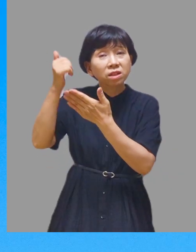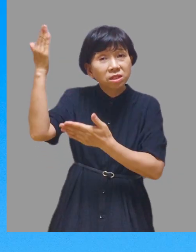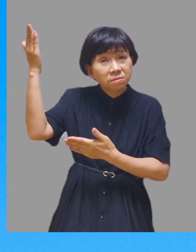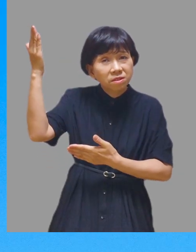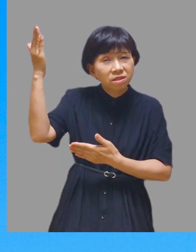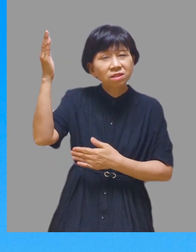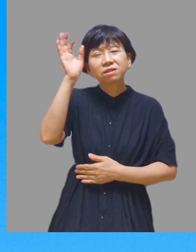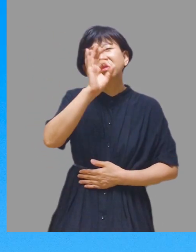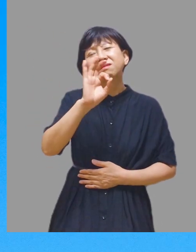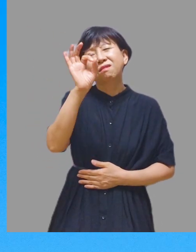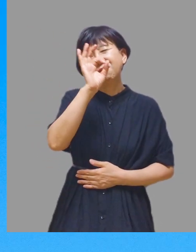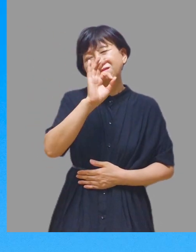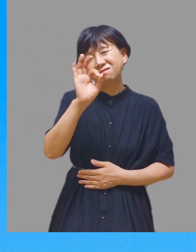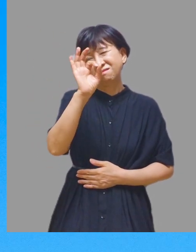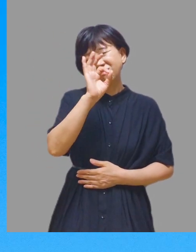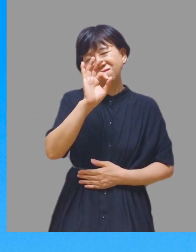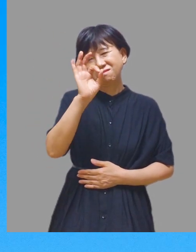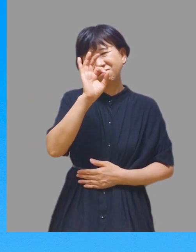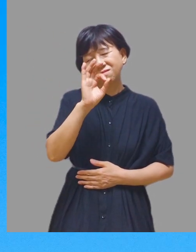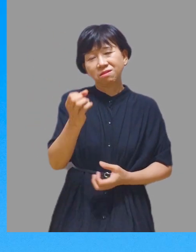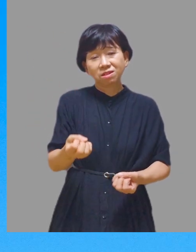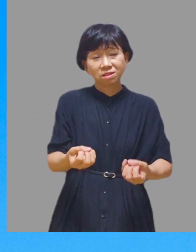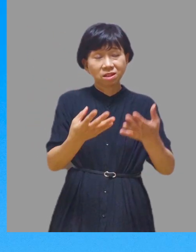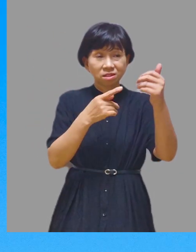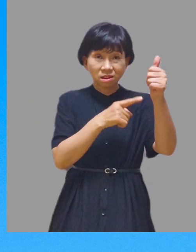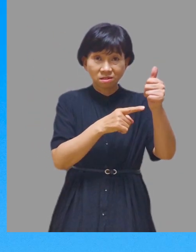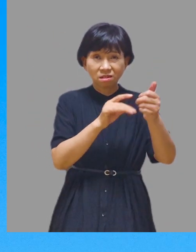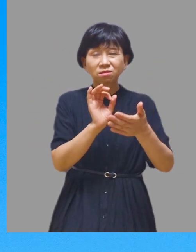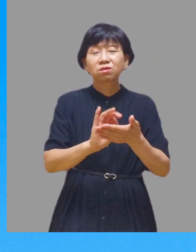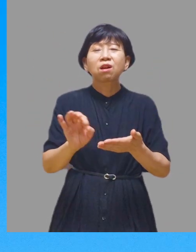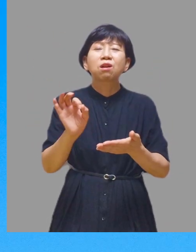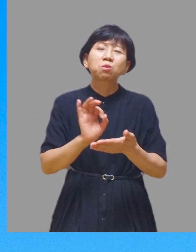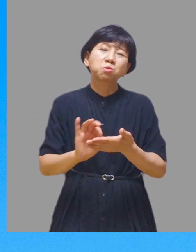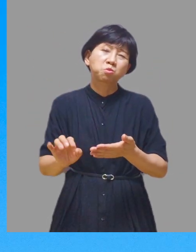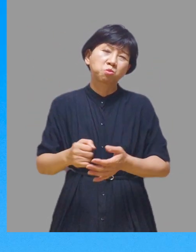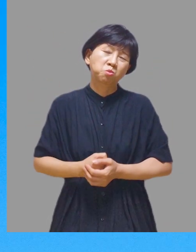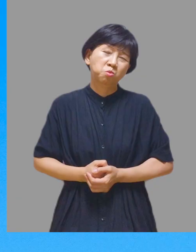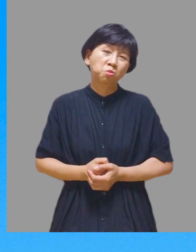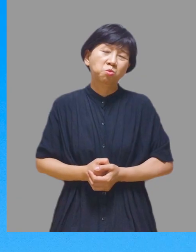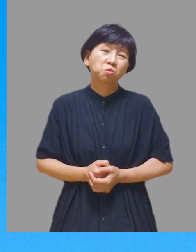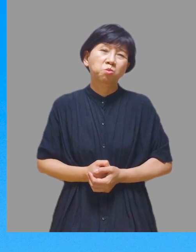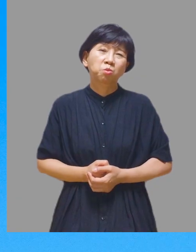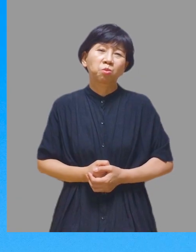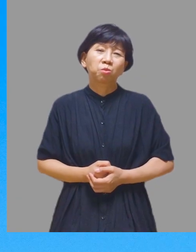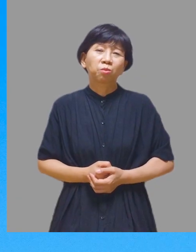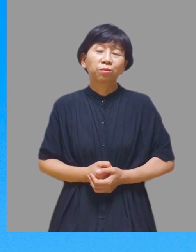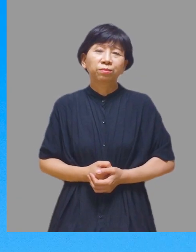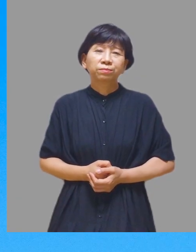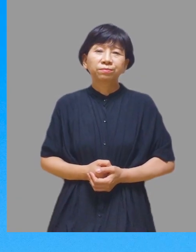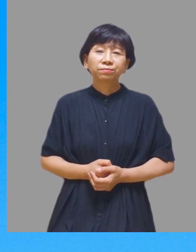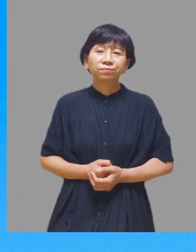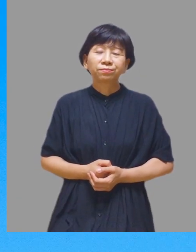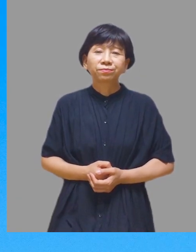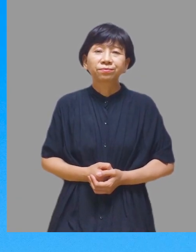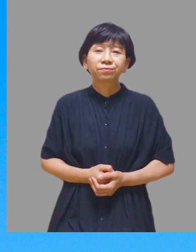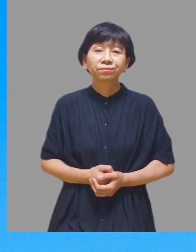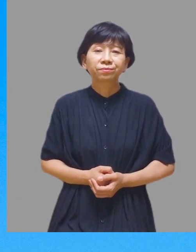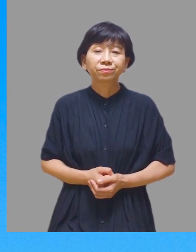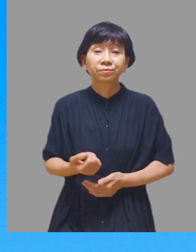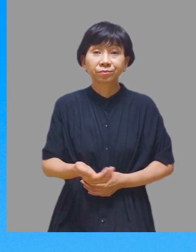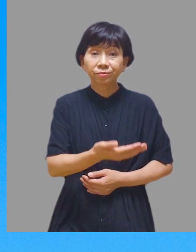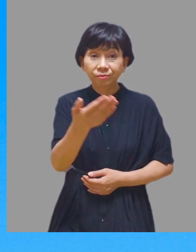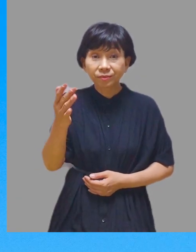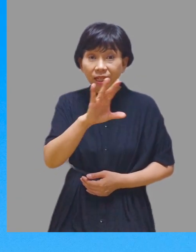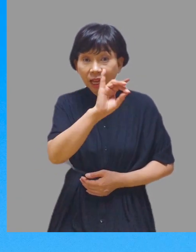시대 속에서 제사장으로 사용하셨다라는 말씀이 방금 그 말씀이에요. 성도 여러분,